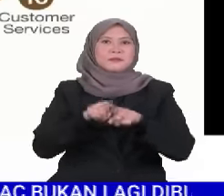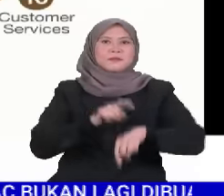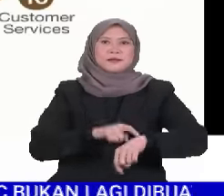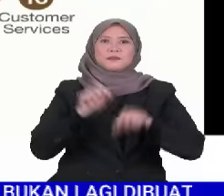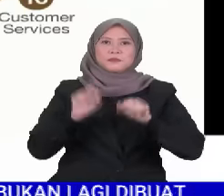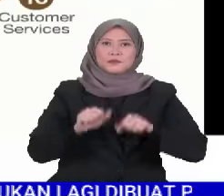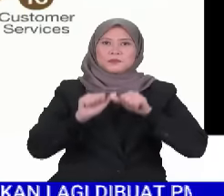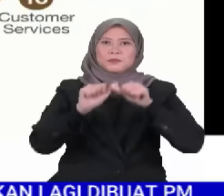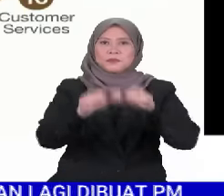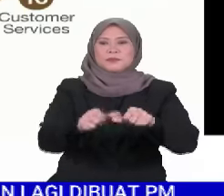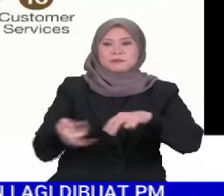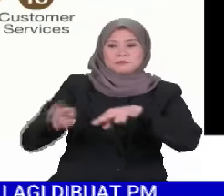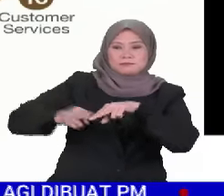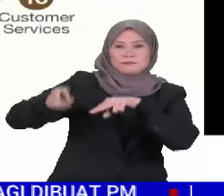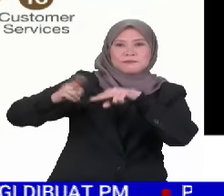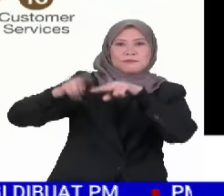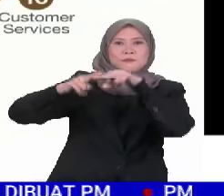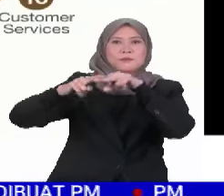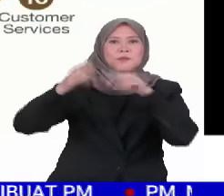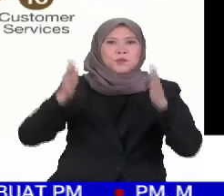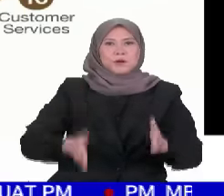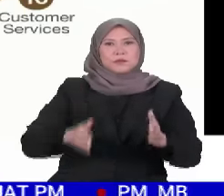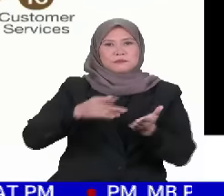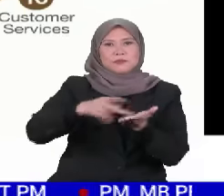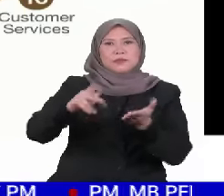sama terus memberi nilai tambah kepada